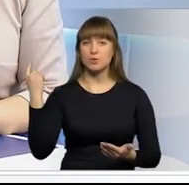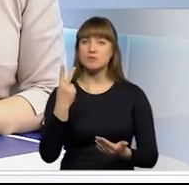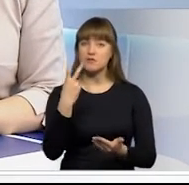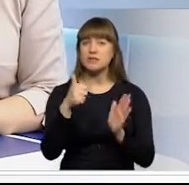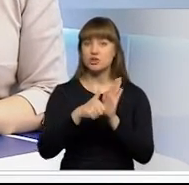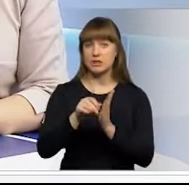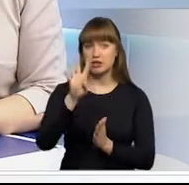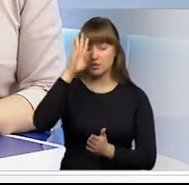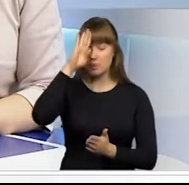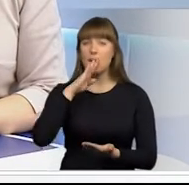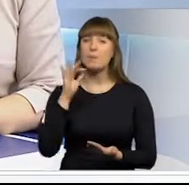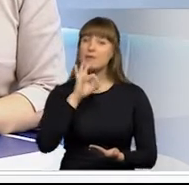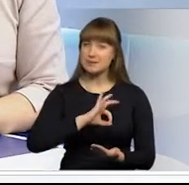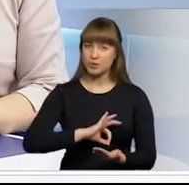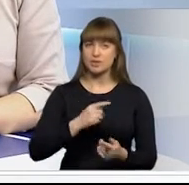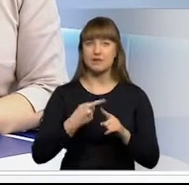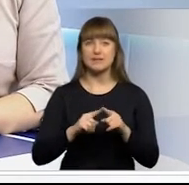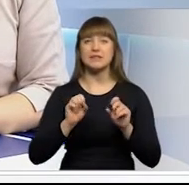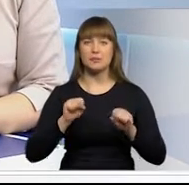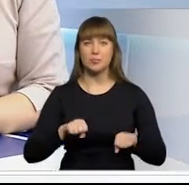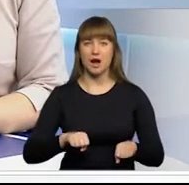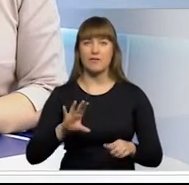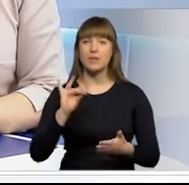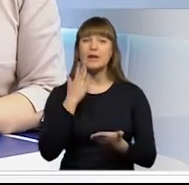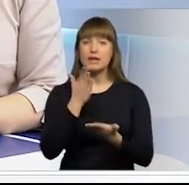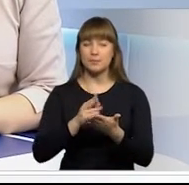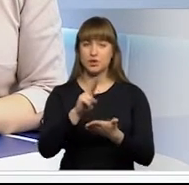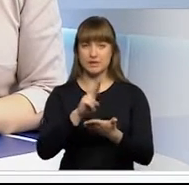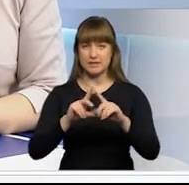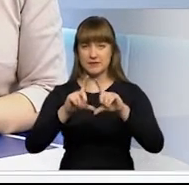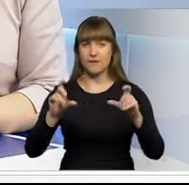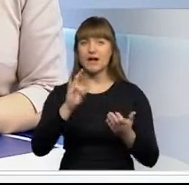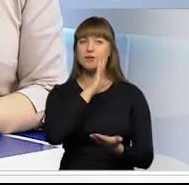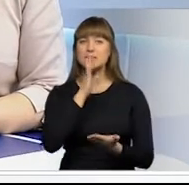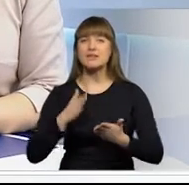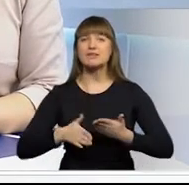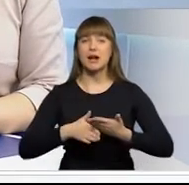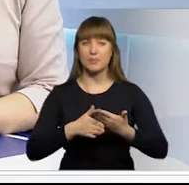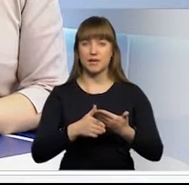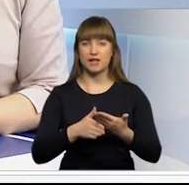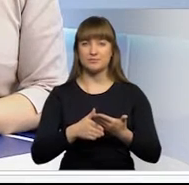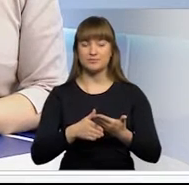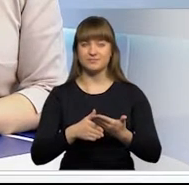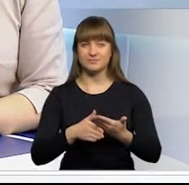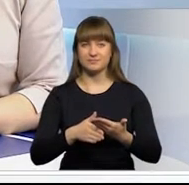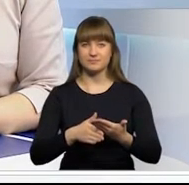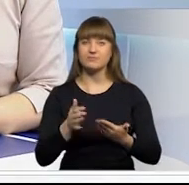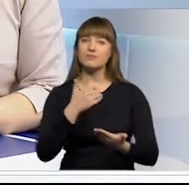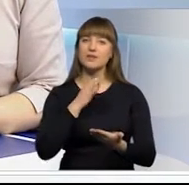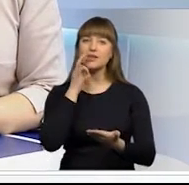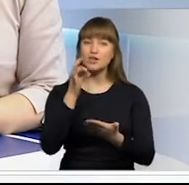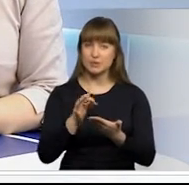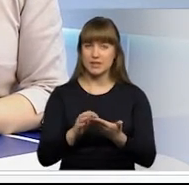папы воспользовались этим правом и имеют сертификат на материнский капитал. Хочу сказать, что